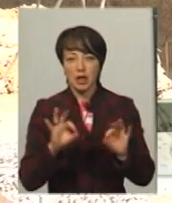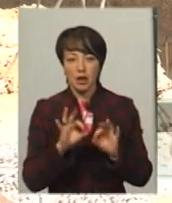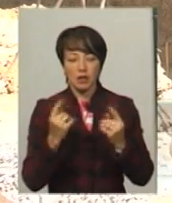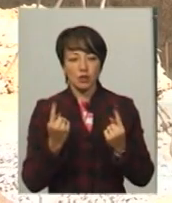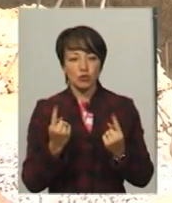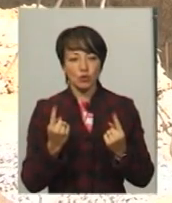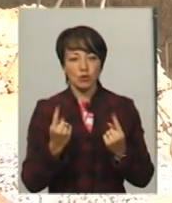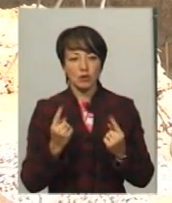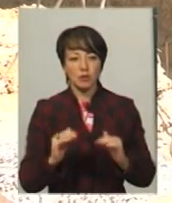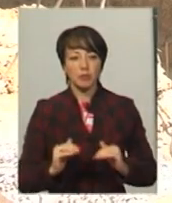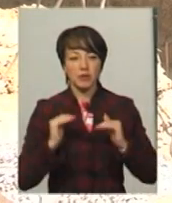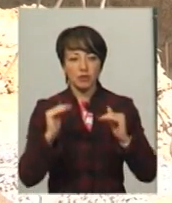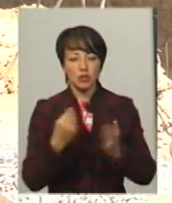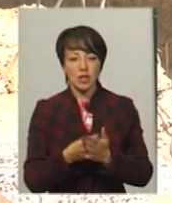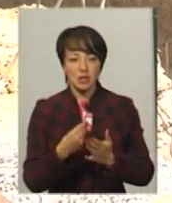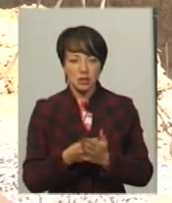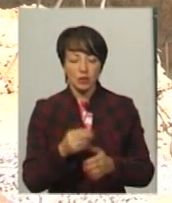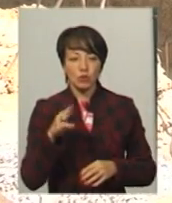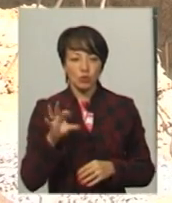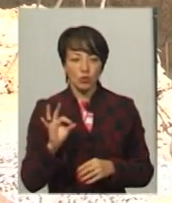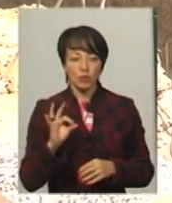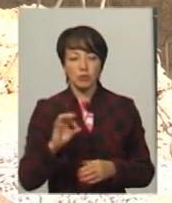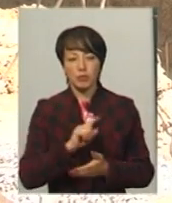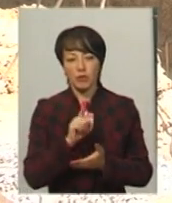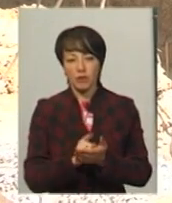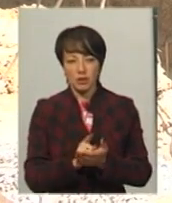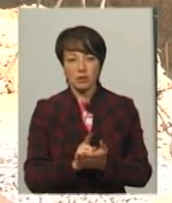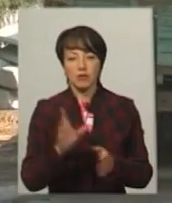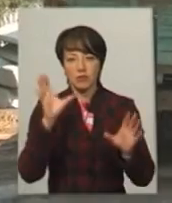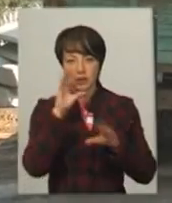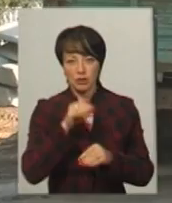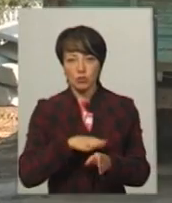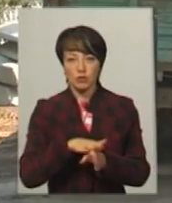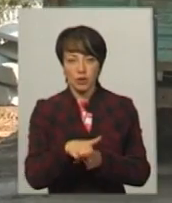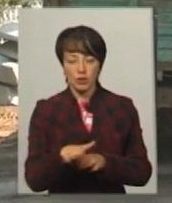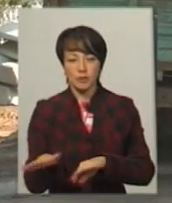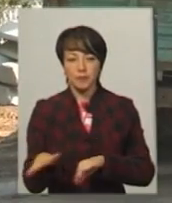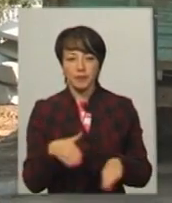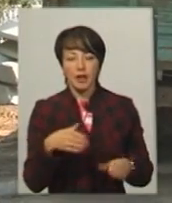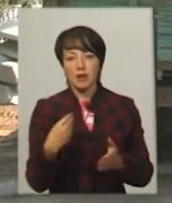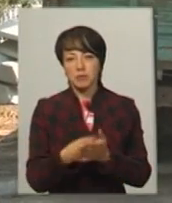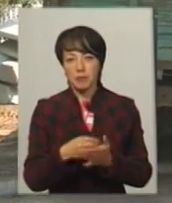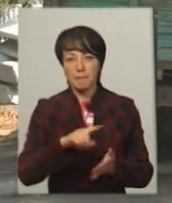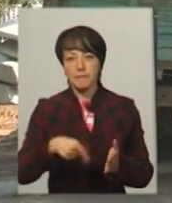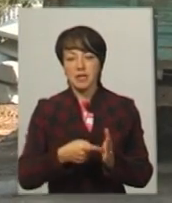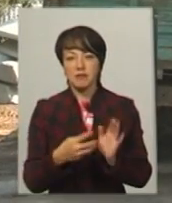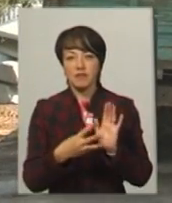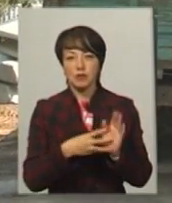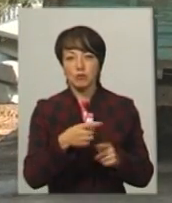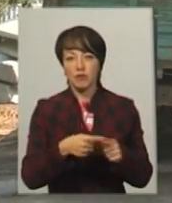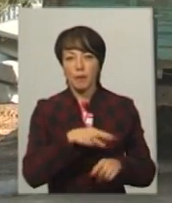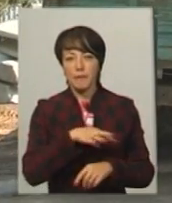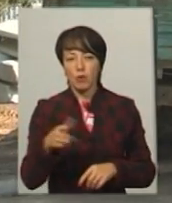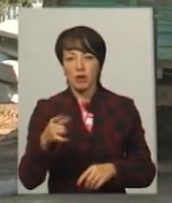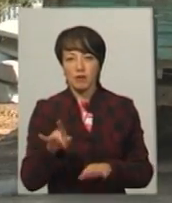істотних повищення цін, то ми повинні вписатися в цю ціну. Центр коштуватиме місту Хмельницький 8,5 мільйонів гривень.